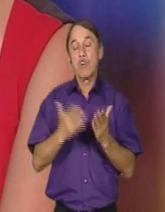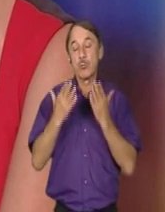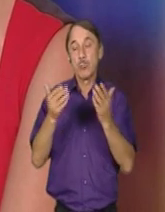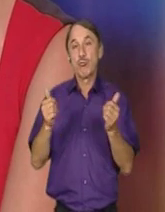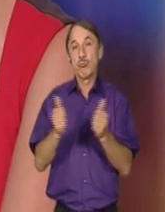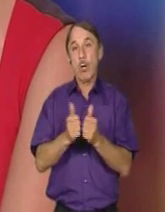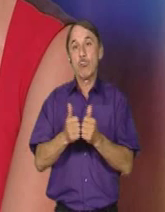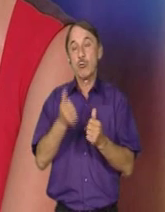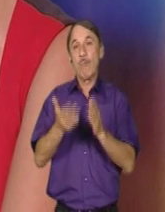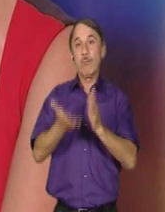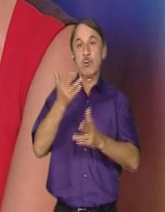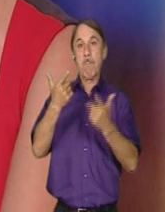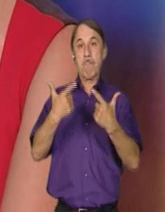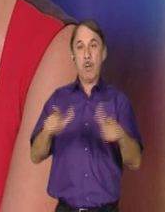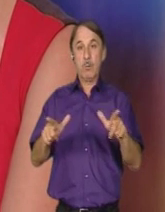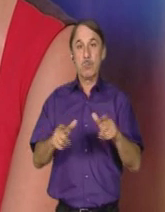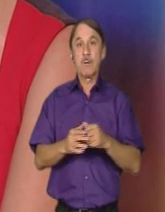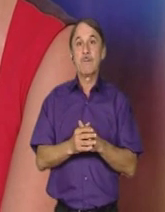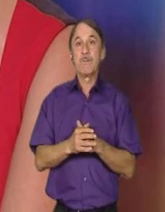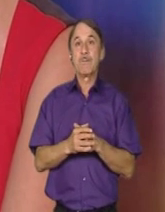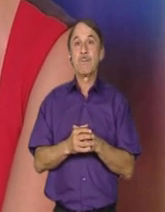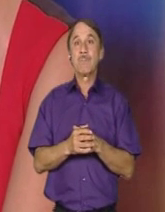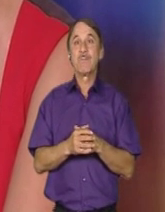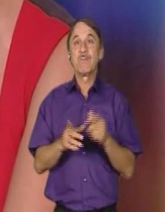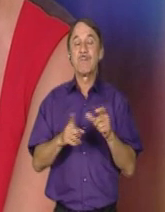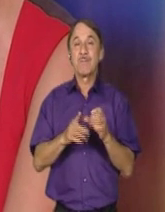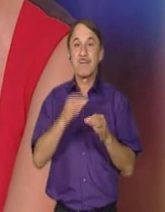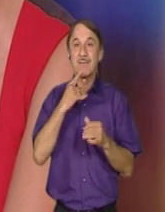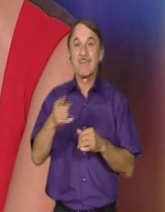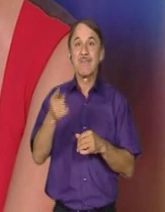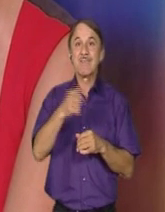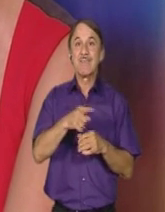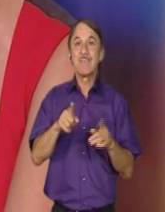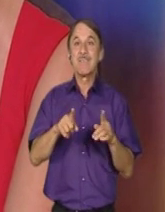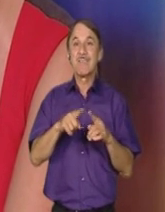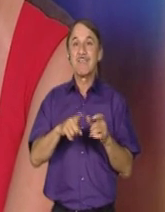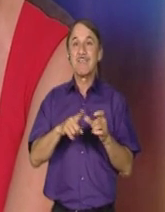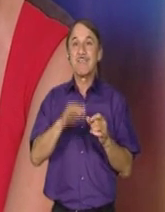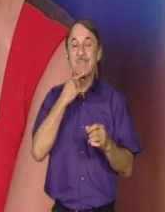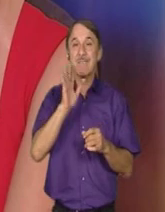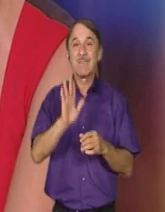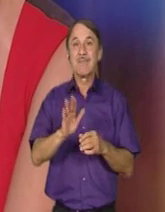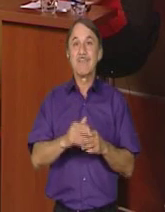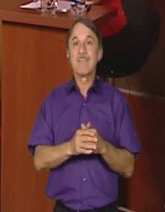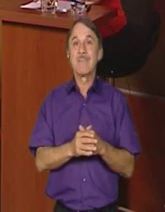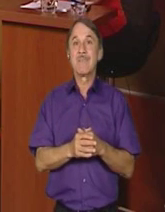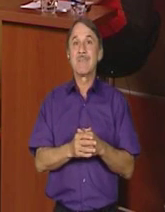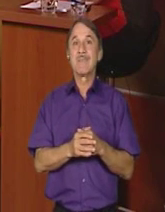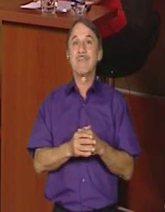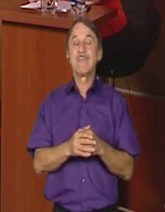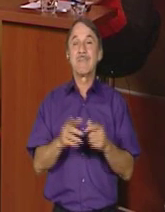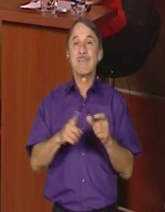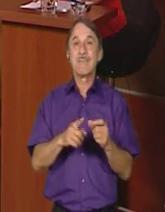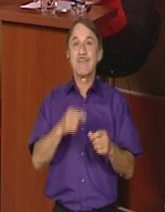100 eventualno, sem moje knjižene večeri u Pozorištu. Da, to je zanimljivo koliko ljudi ima, da. A ovo je bilo 10.000, ja sam se